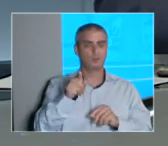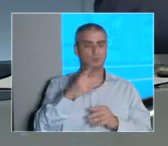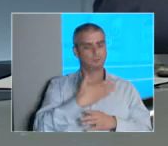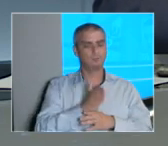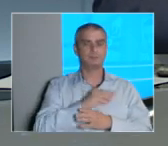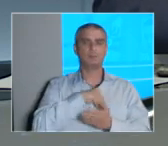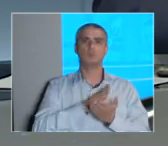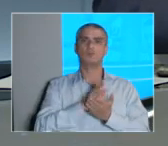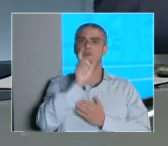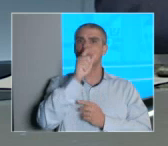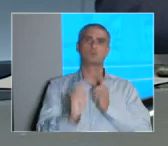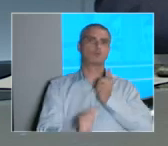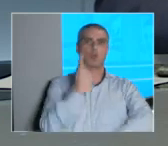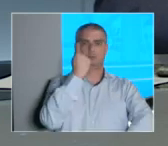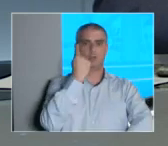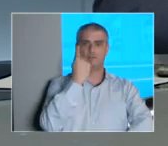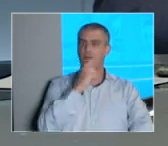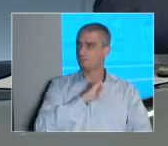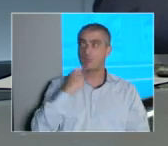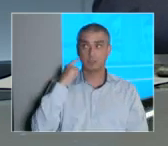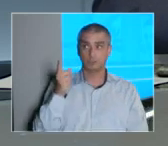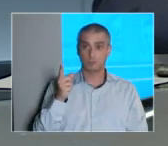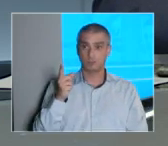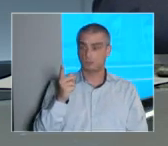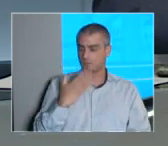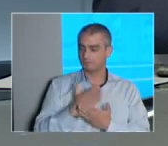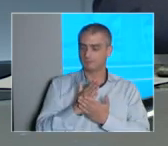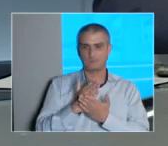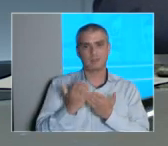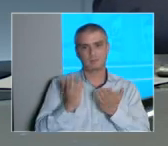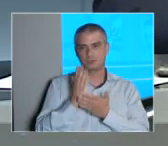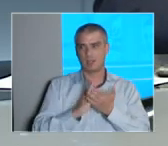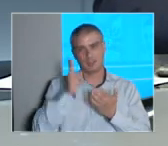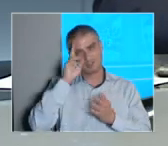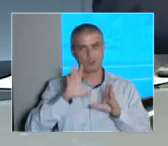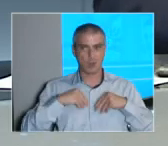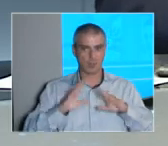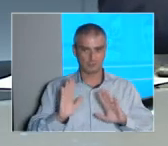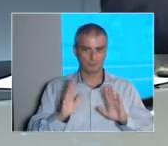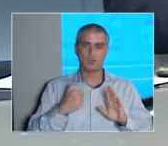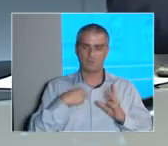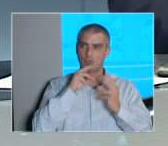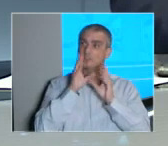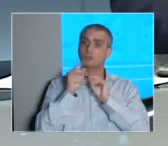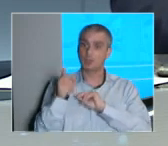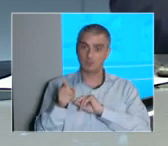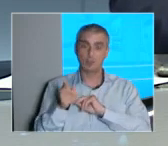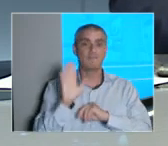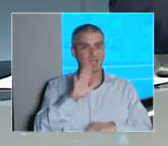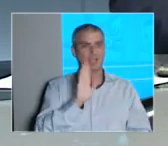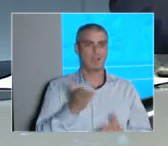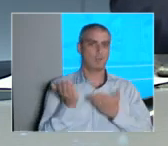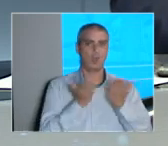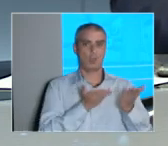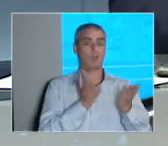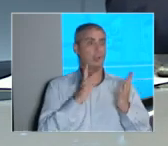מצפן מוסרי ודמות יוצא דופן באיכותו. מעניין לשמוע אותו. כן. למצפן, אתה יודע, יש כאלה בליכוד שיחלקו, אבל אנחנו נשוחח איתו. ויהיה איתנו